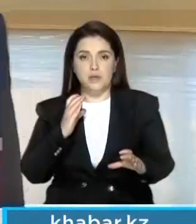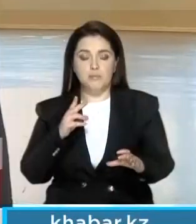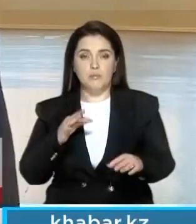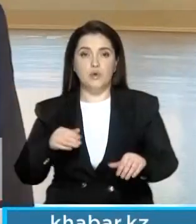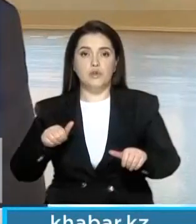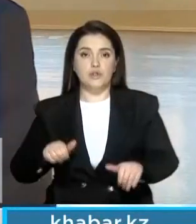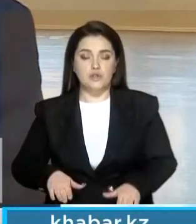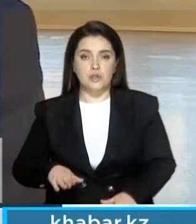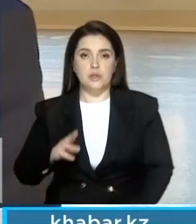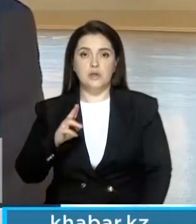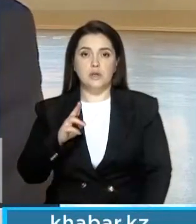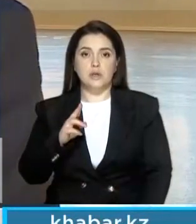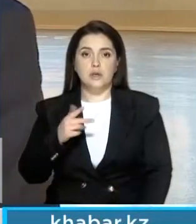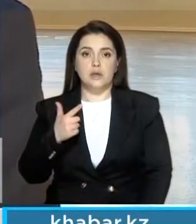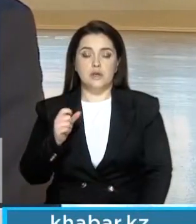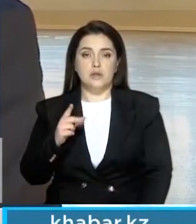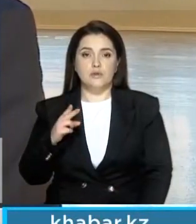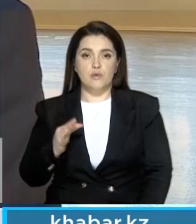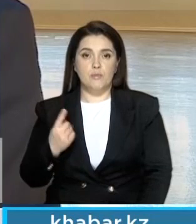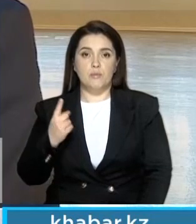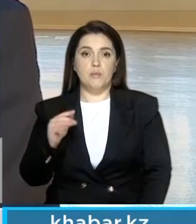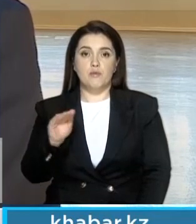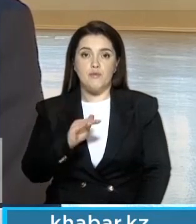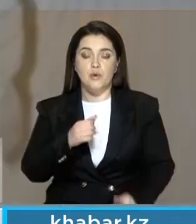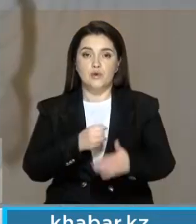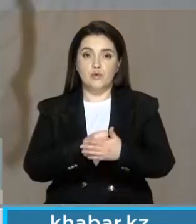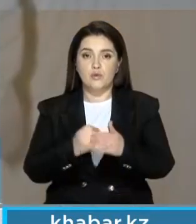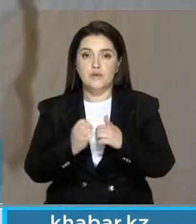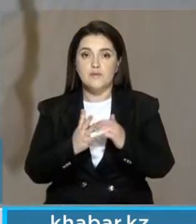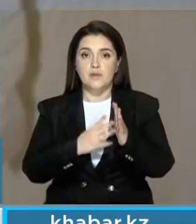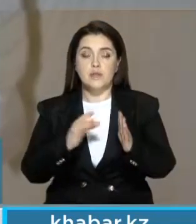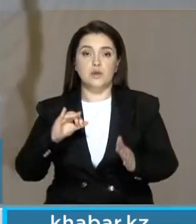решению ГАСКа нам дали 1 февраля по 19 июля.